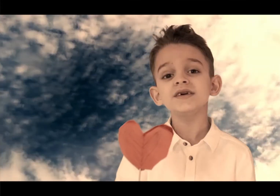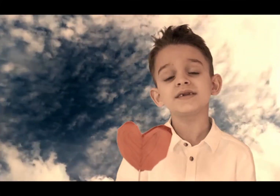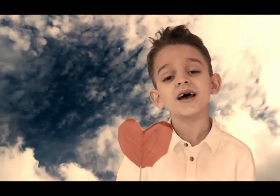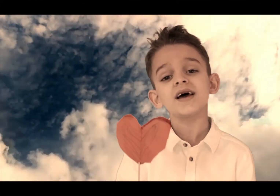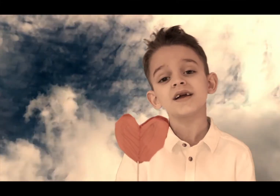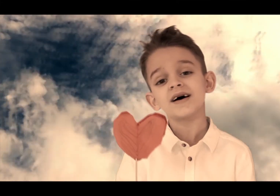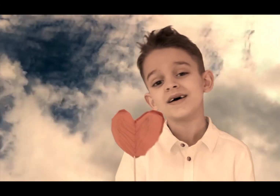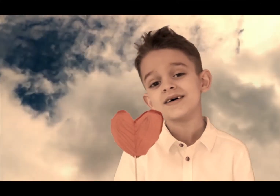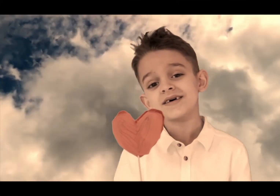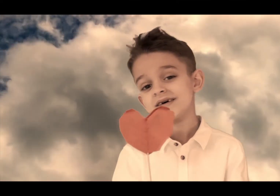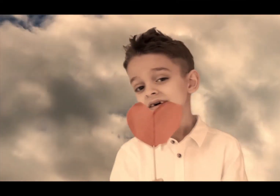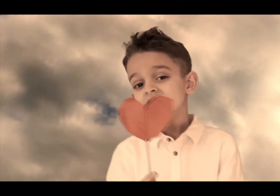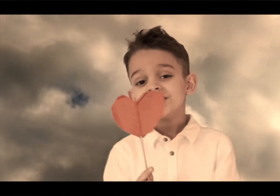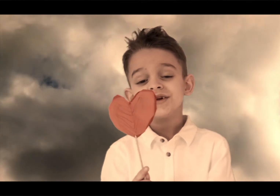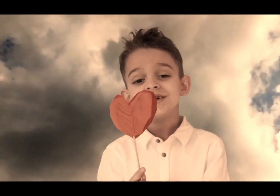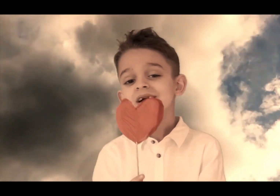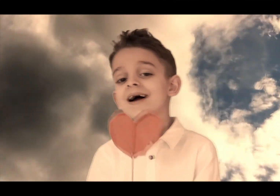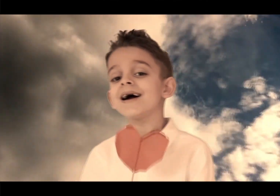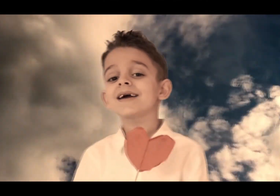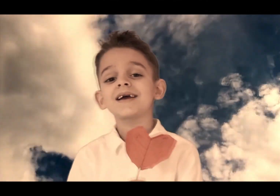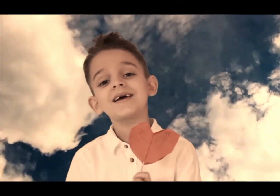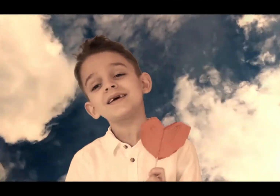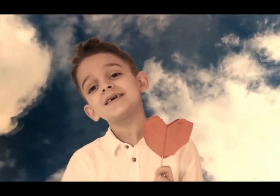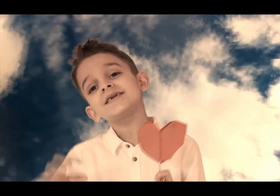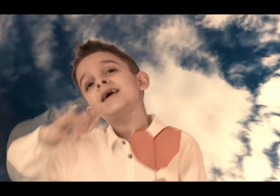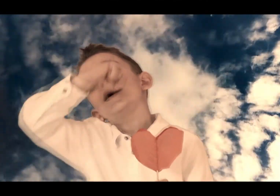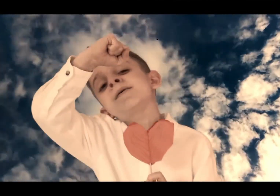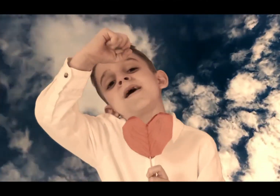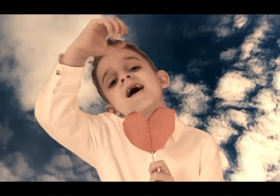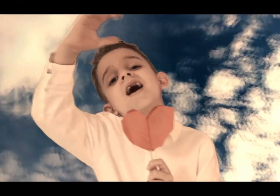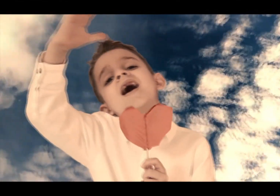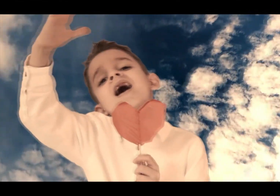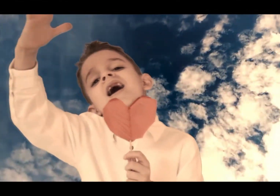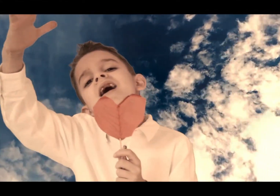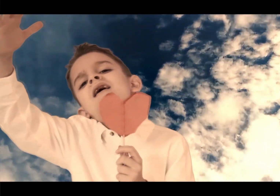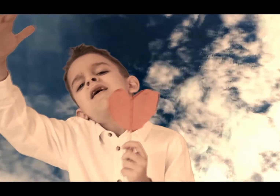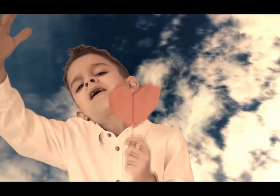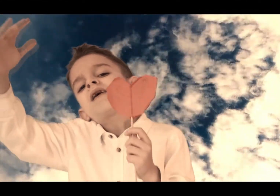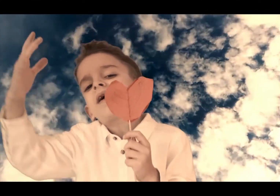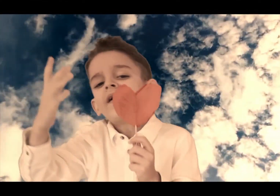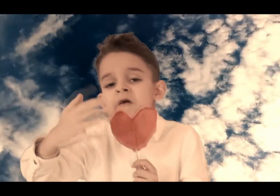Vi ste naši angel in ne bom.